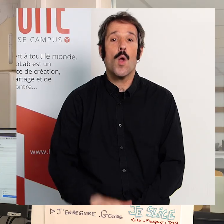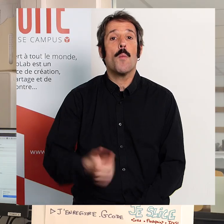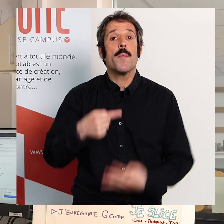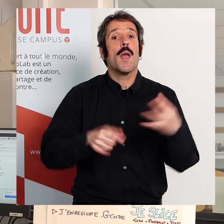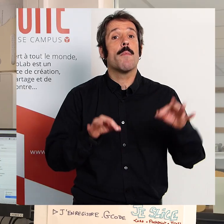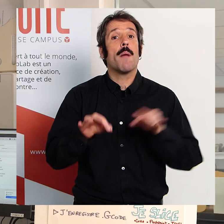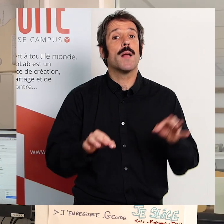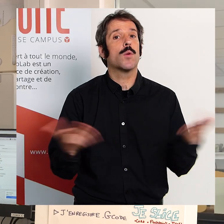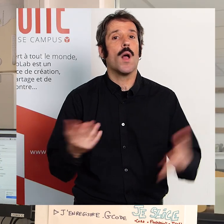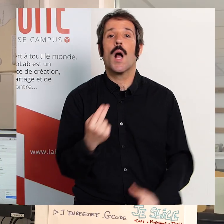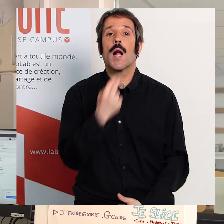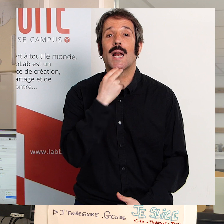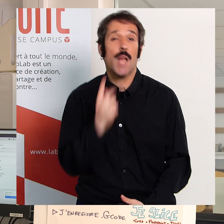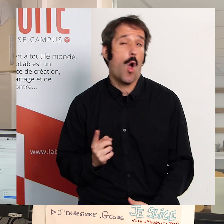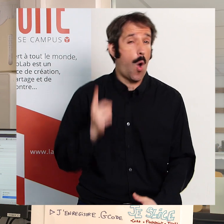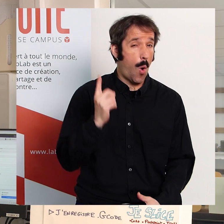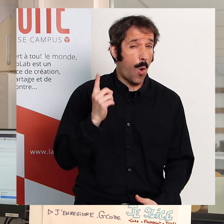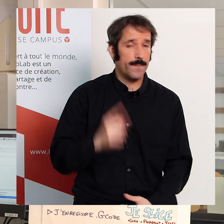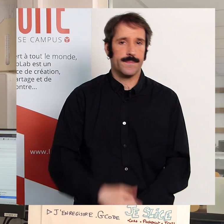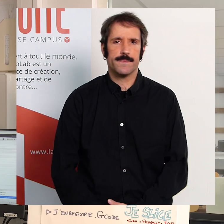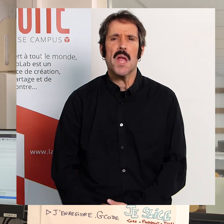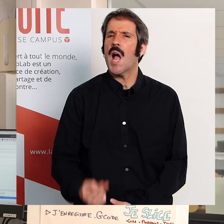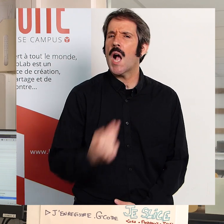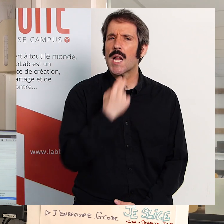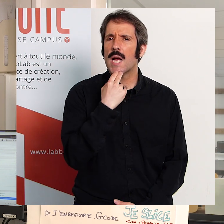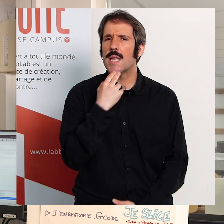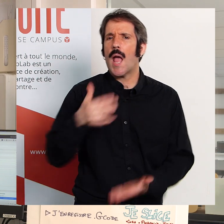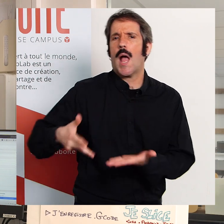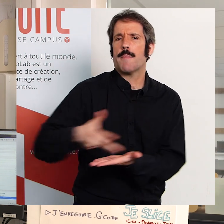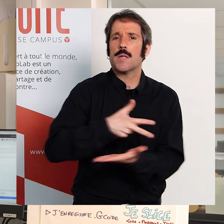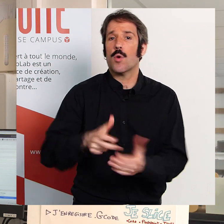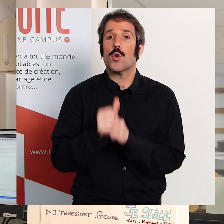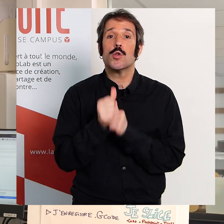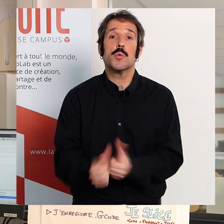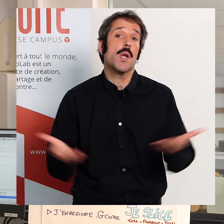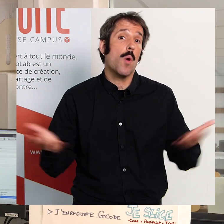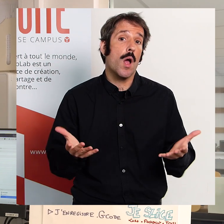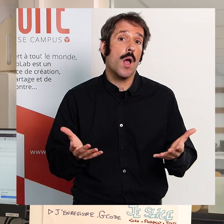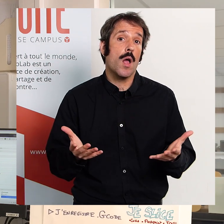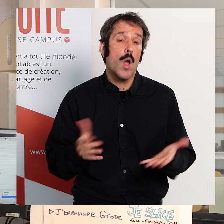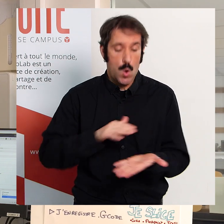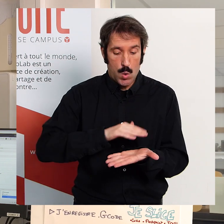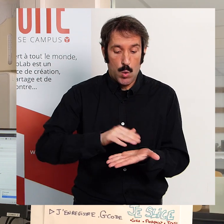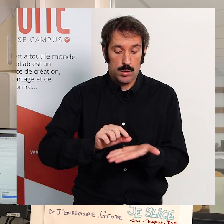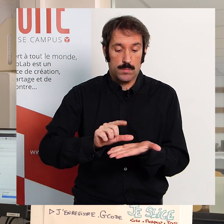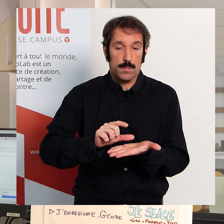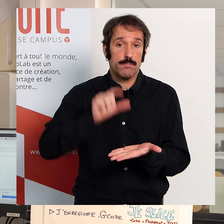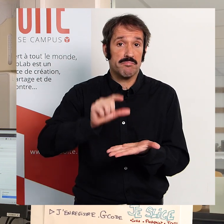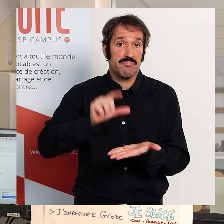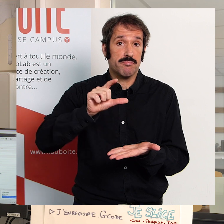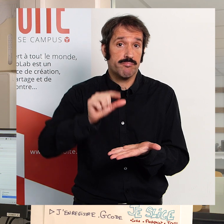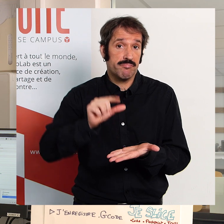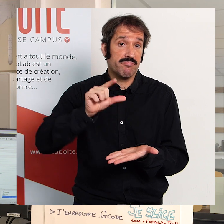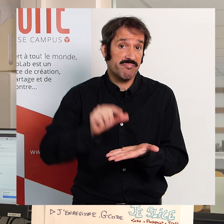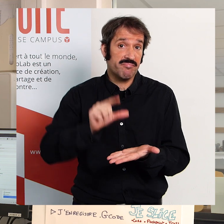Le premier paramètre est la qualité, c'est celui qui est tout en haut. La qualité de votre impression, elle dépend en réalité de la hauteur des couches de